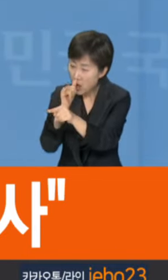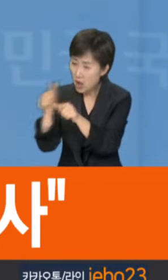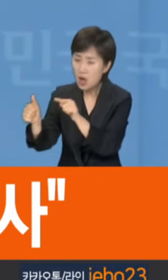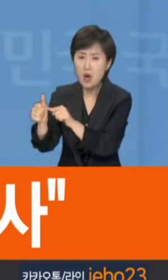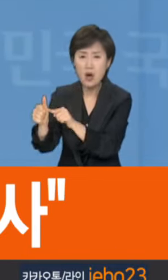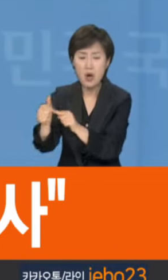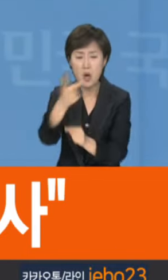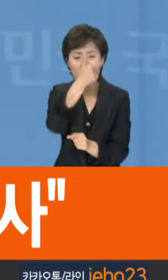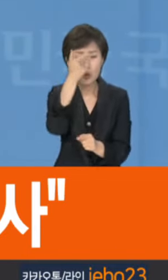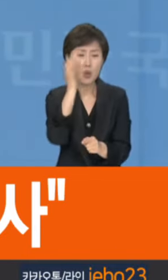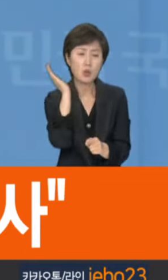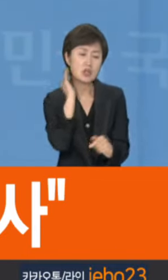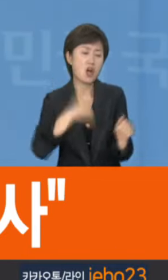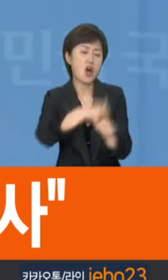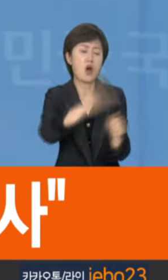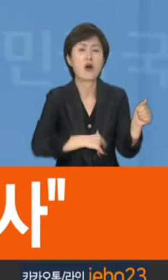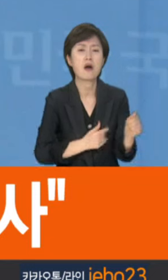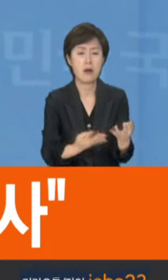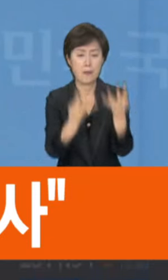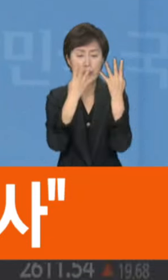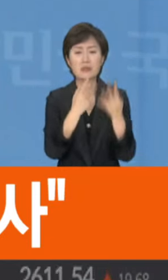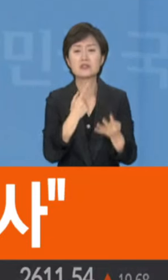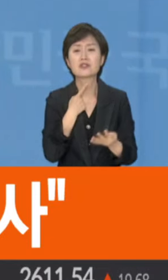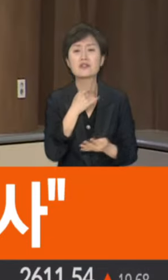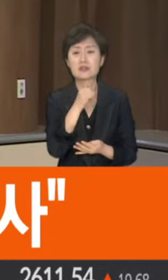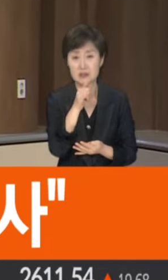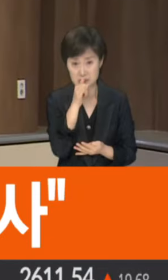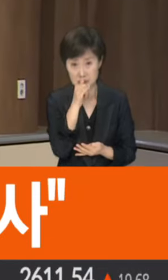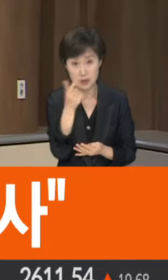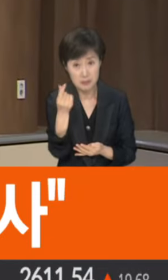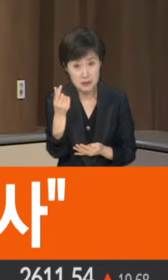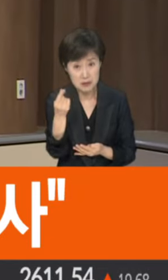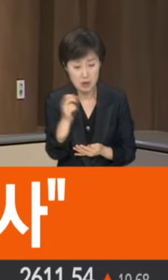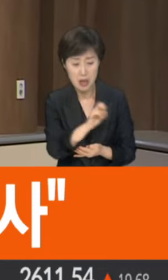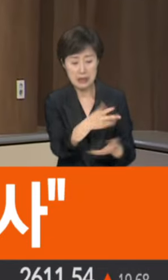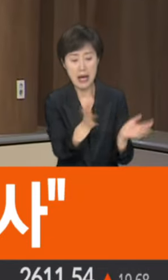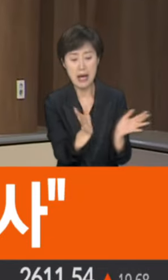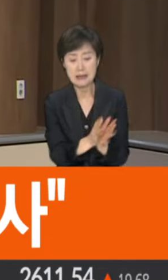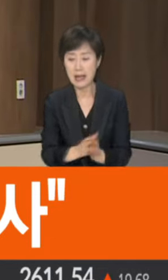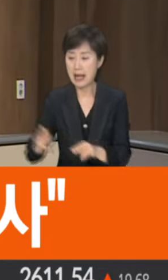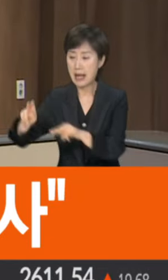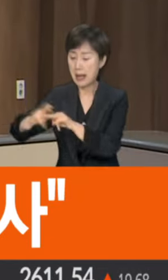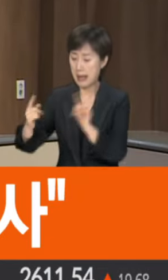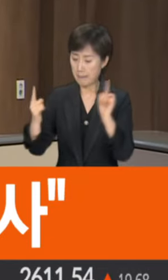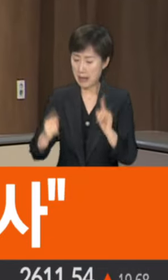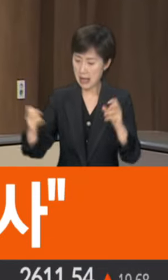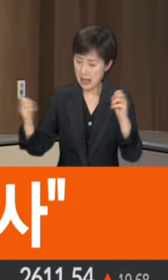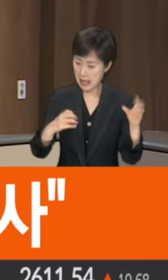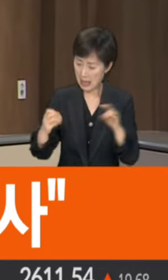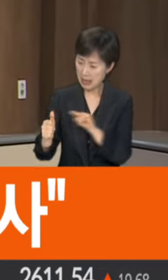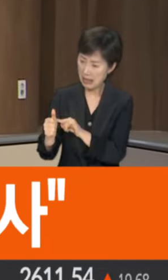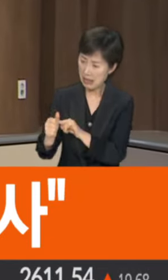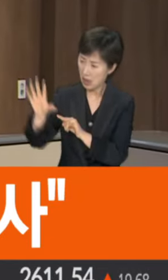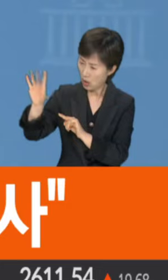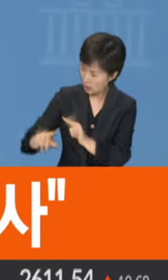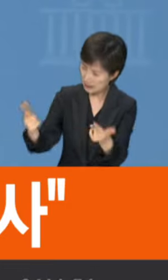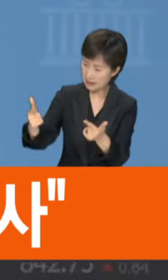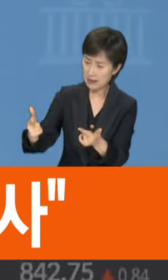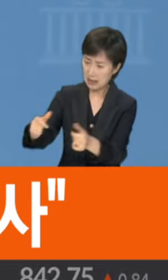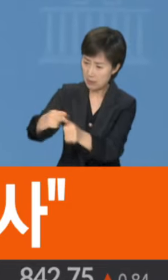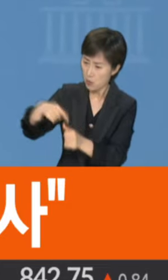명예 훼손 혐의로 실령 선고를 받지 않았냐며 야당과 마주 앉아 대화하기에 부적절한 인사라고